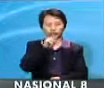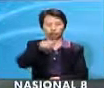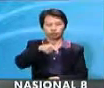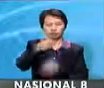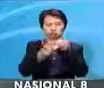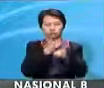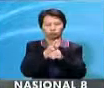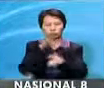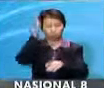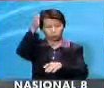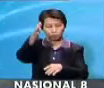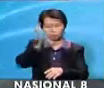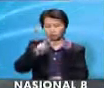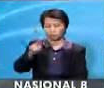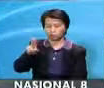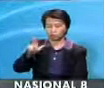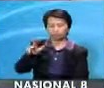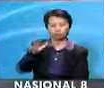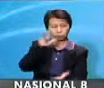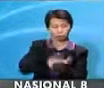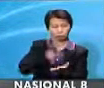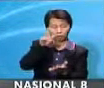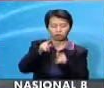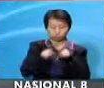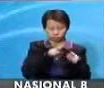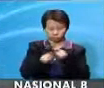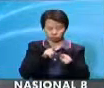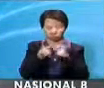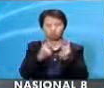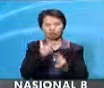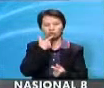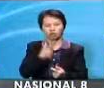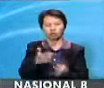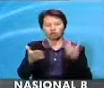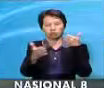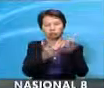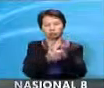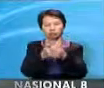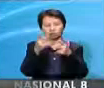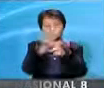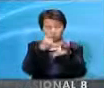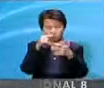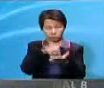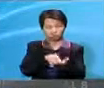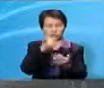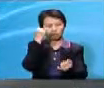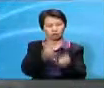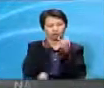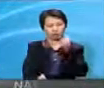pada musim depan. Zulfahmi disahkan hanya akan berlumba untuk pasukan lamanya hingga musim ini berakhir.